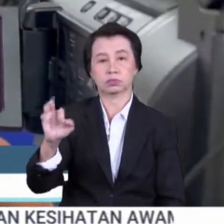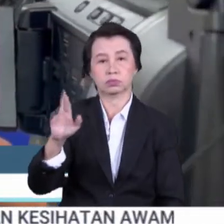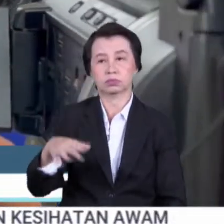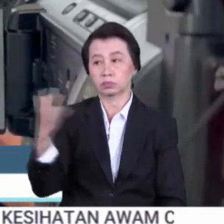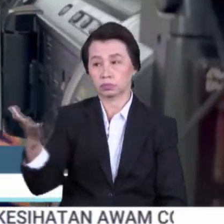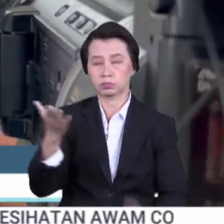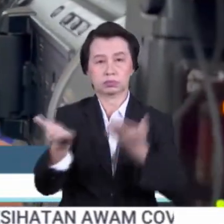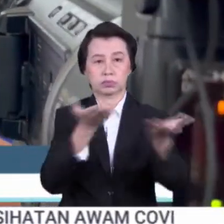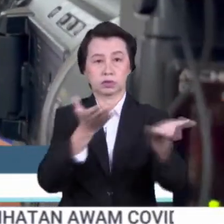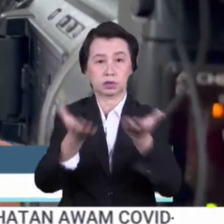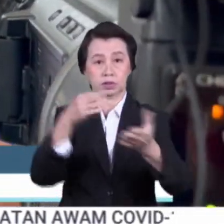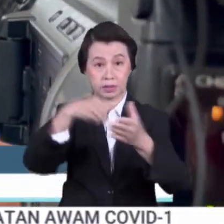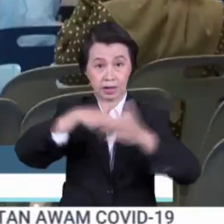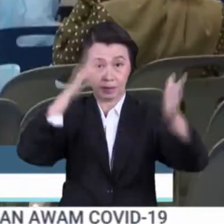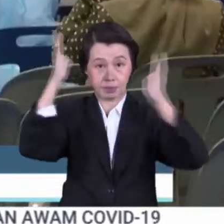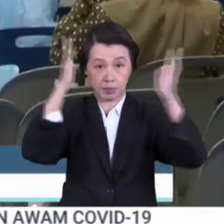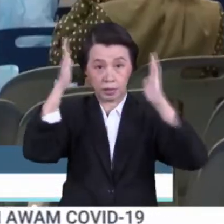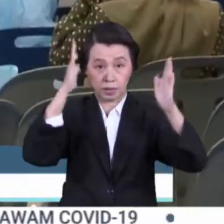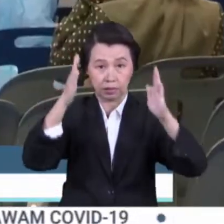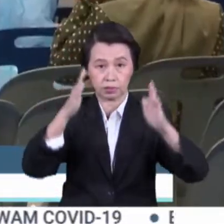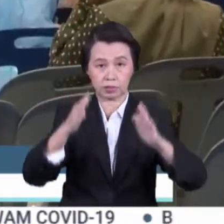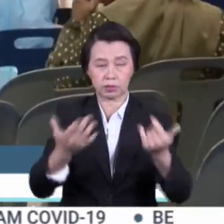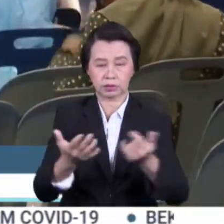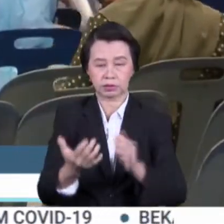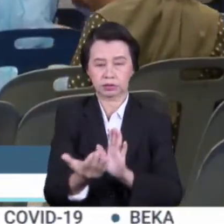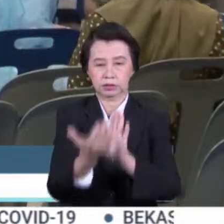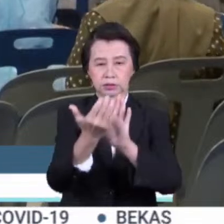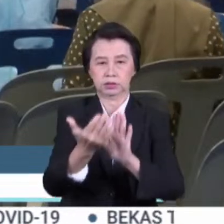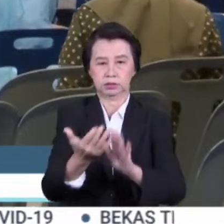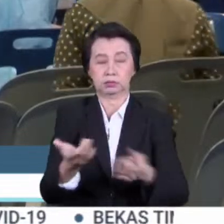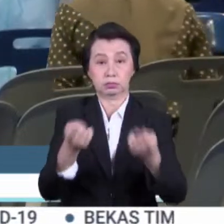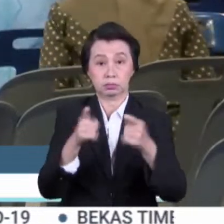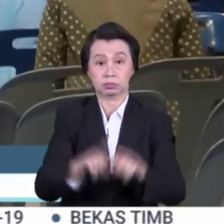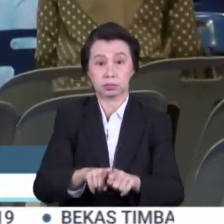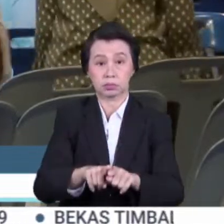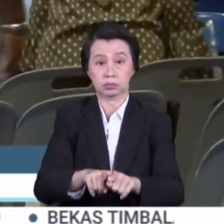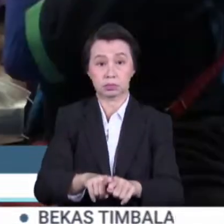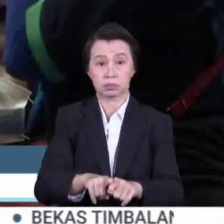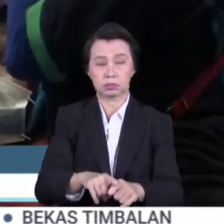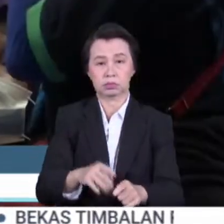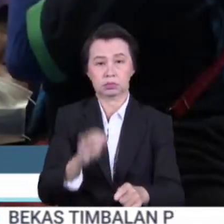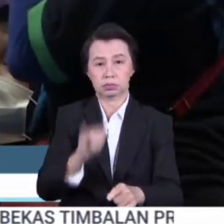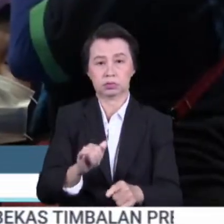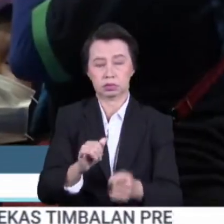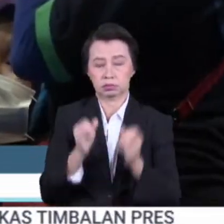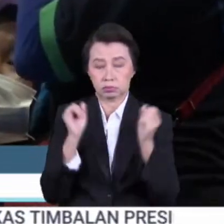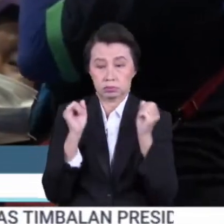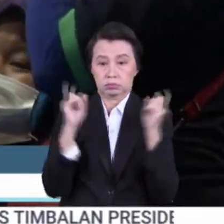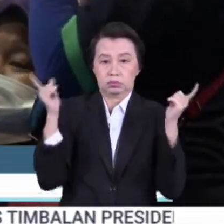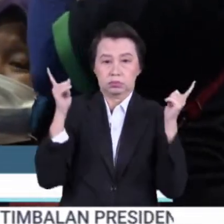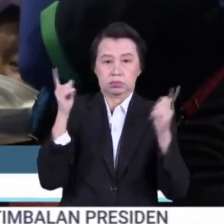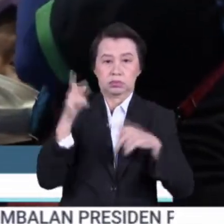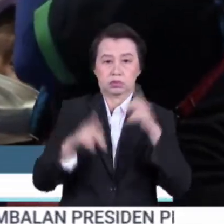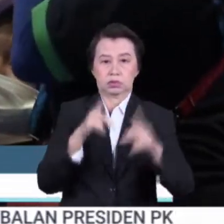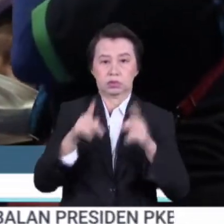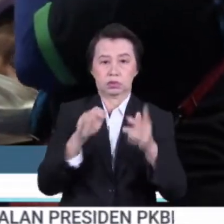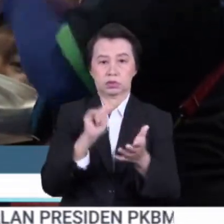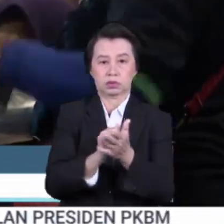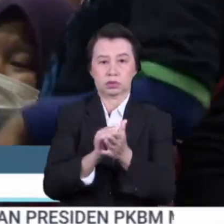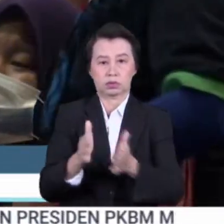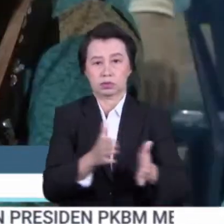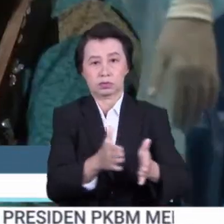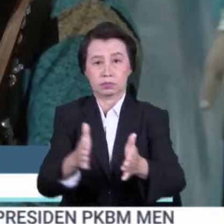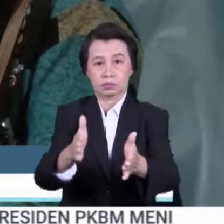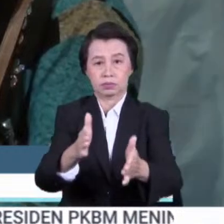berkhidmat dalam negara pula, cabaran bertugas semasa pencemaran Sungai Kim Kim yang menggemparkan penduduk di Pasir Gudang, Johor